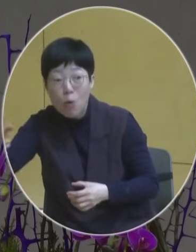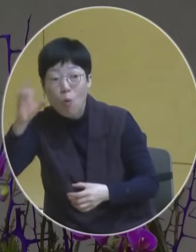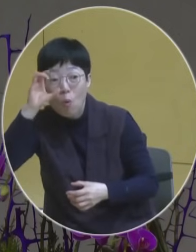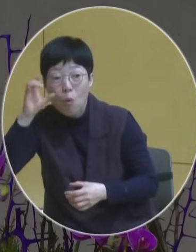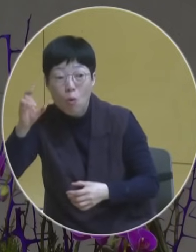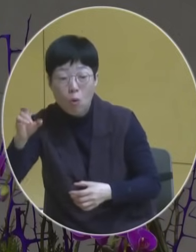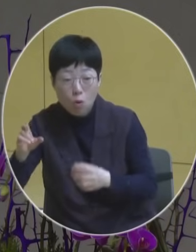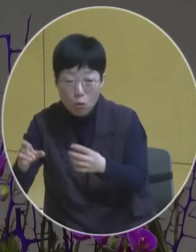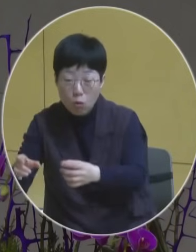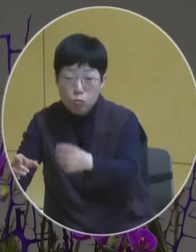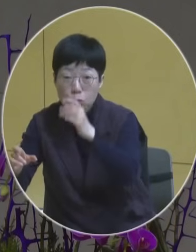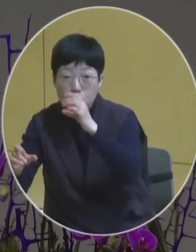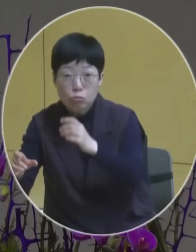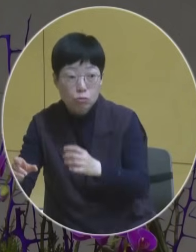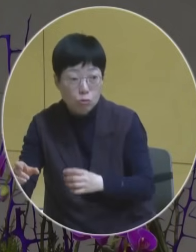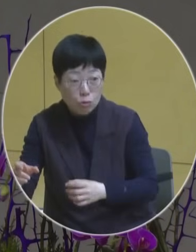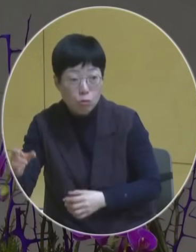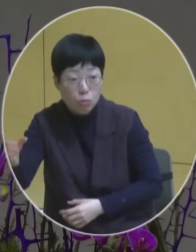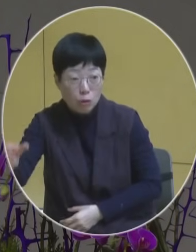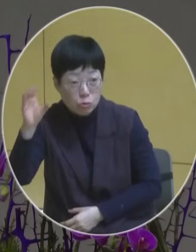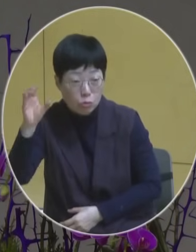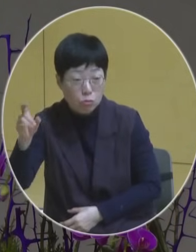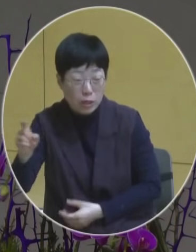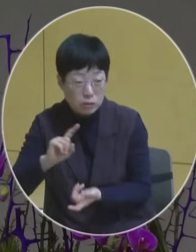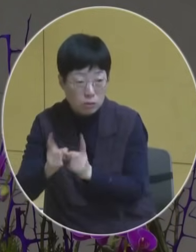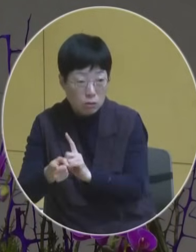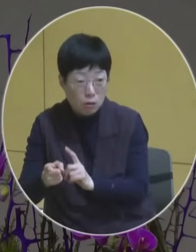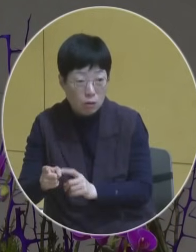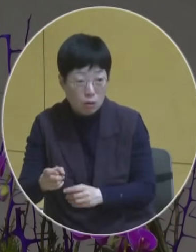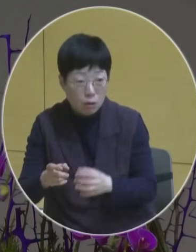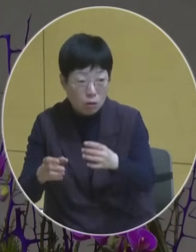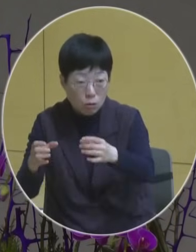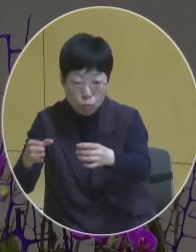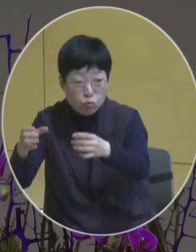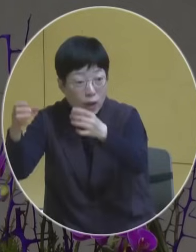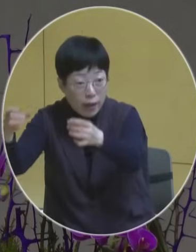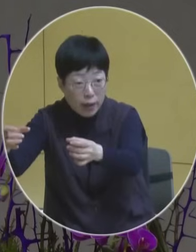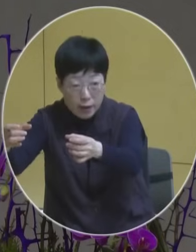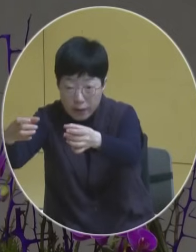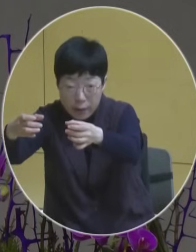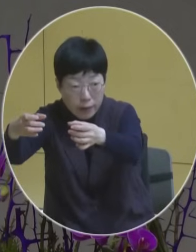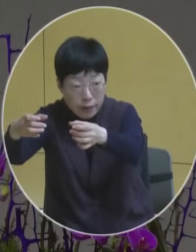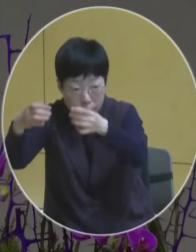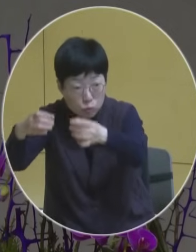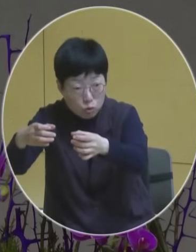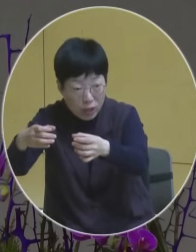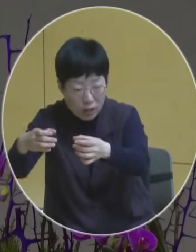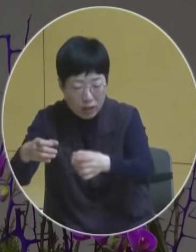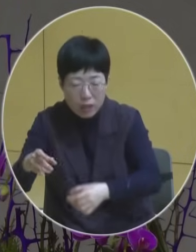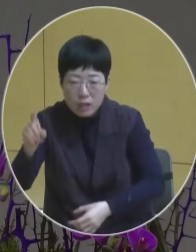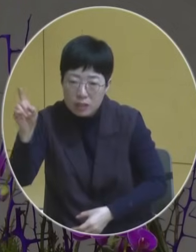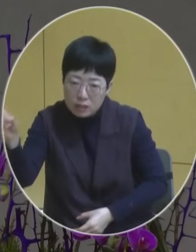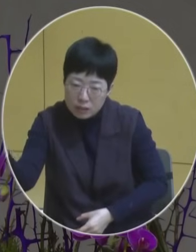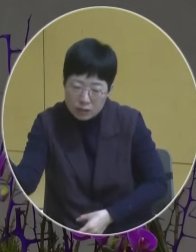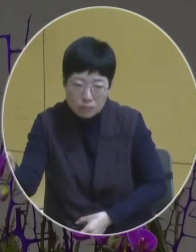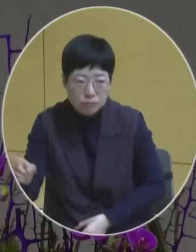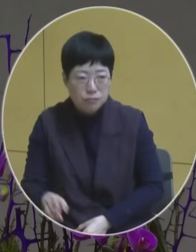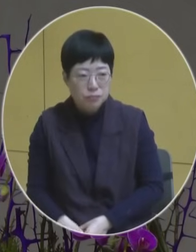이 목수자가 이유도 모르지만 그냥 물을 마셨어요. 물이 이제 컵이 두 개 있죠. 얘기합니다.